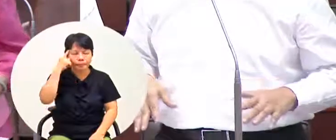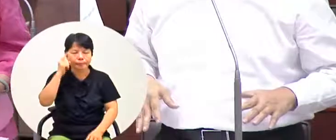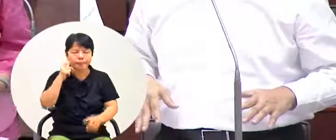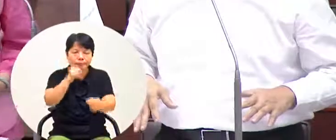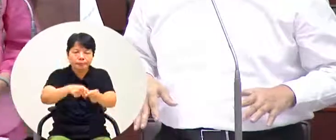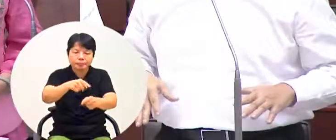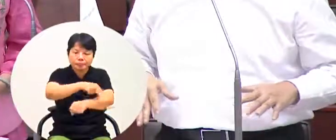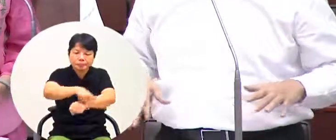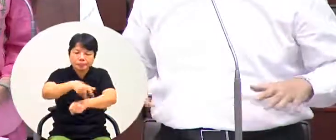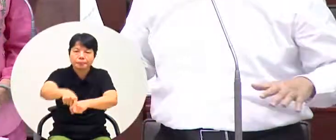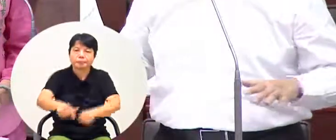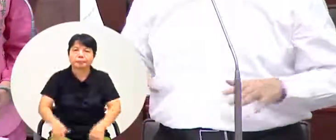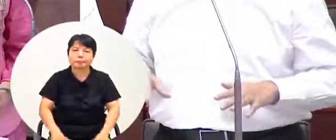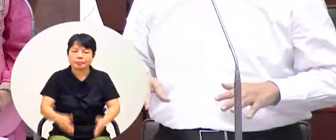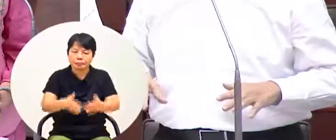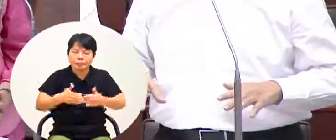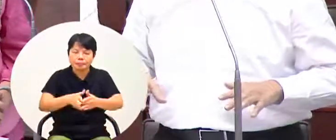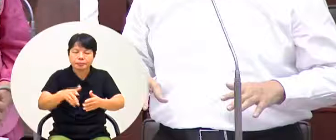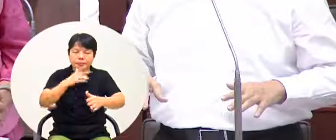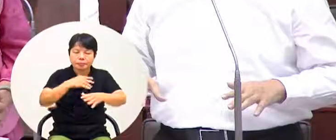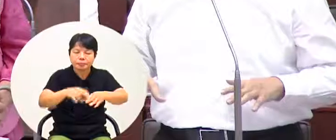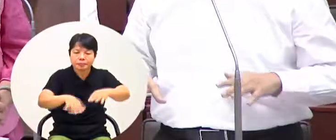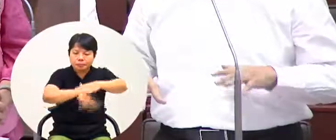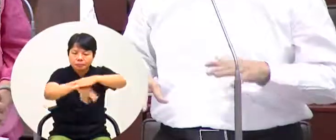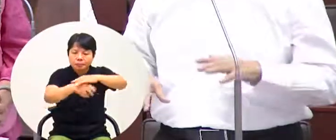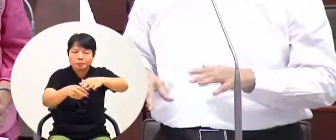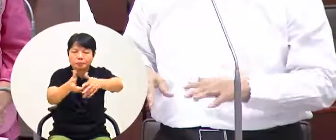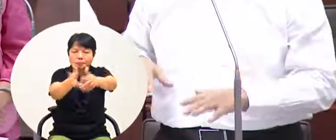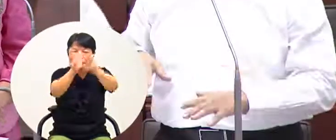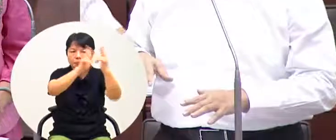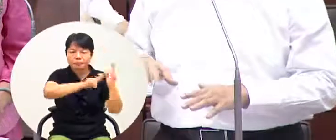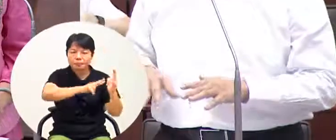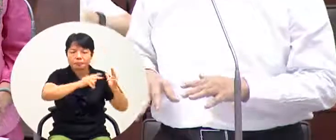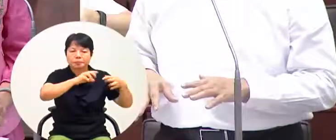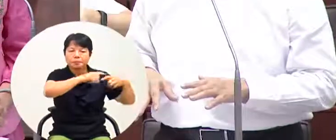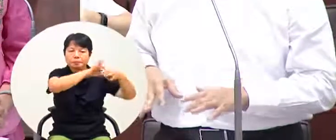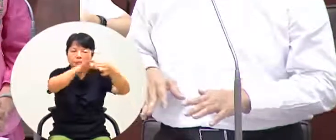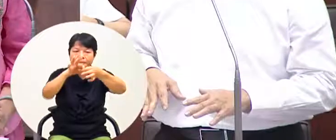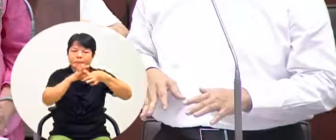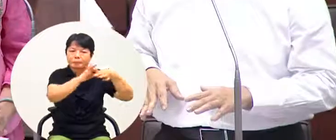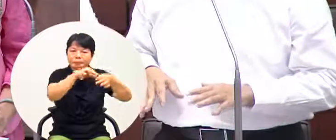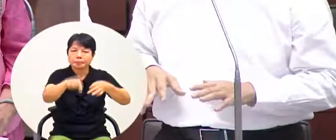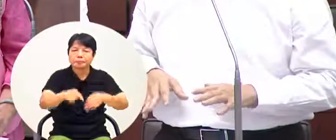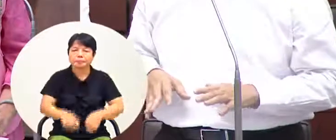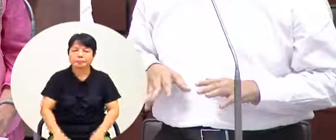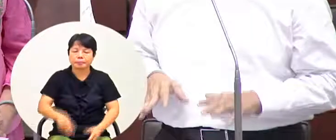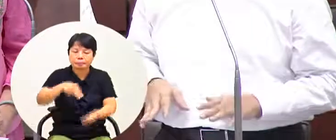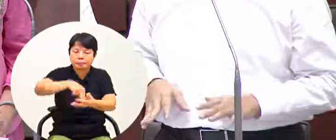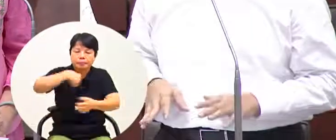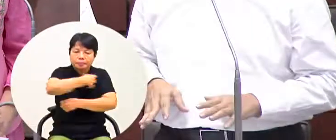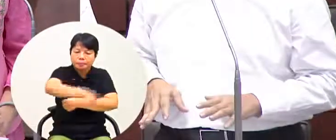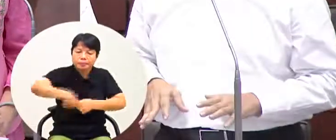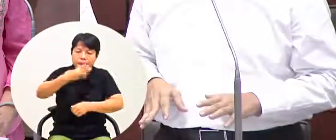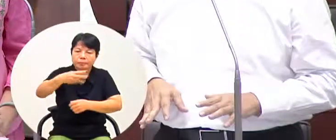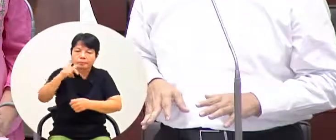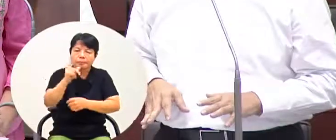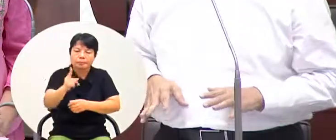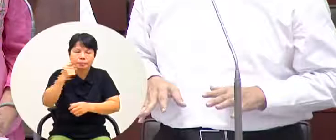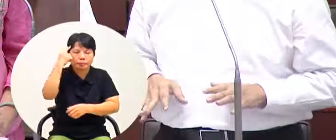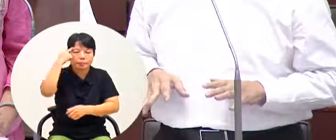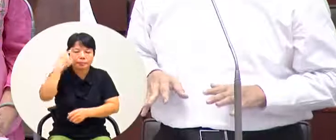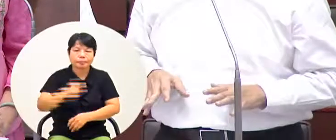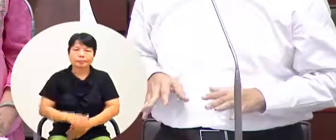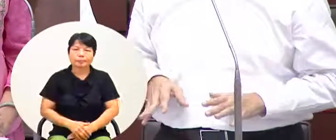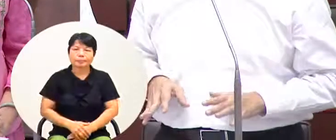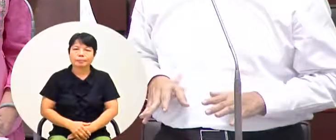的形式把它串联起来。所以这些立体的 3D 的构想啊，其实坦白讲我们也